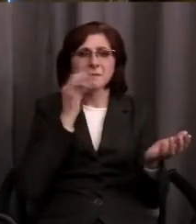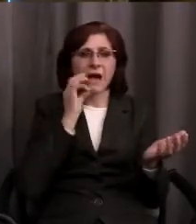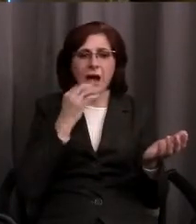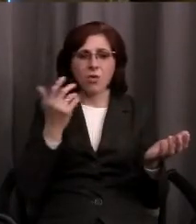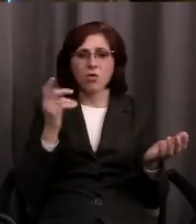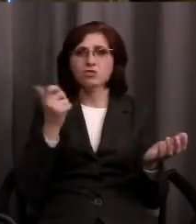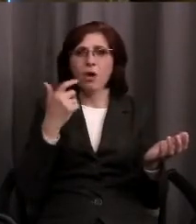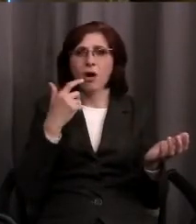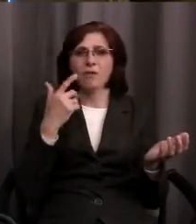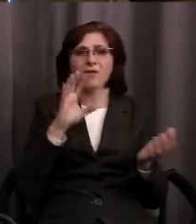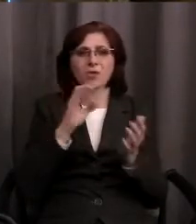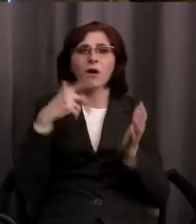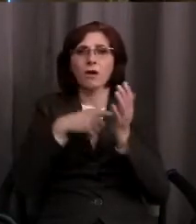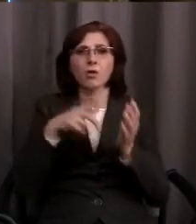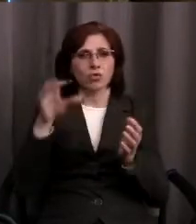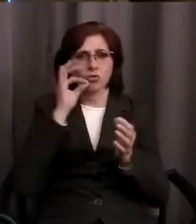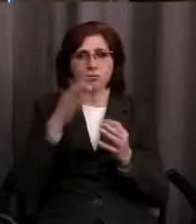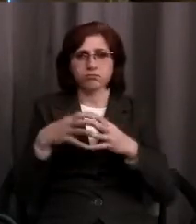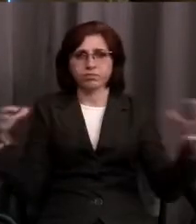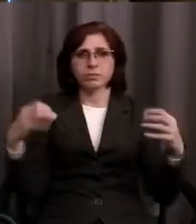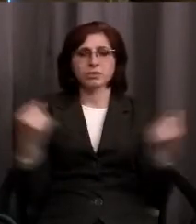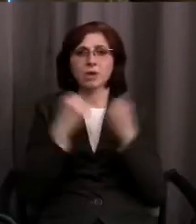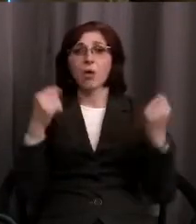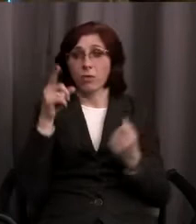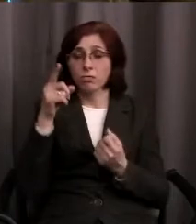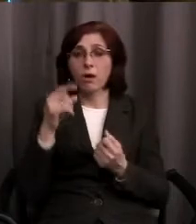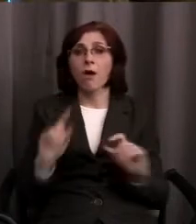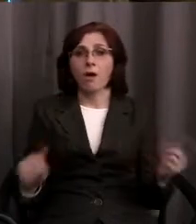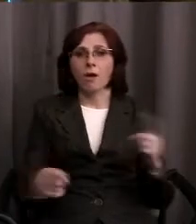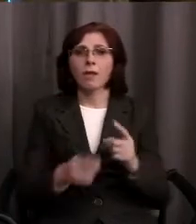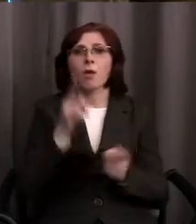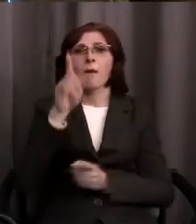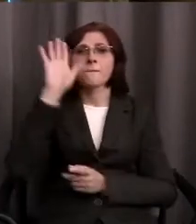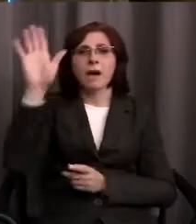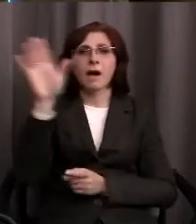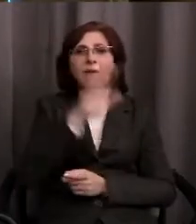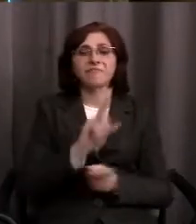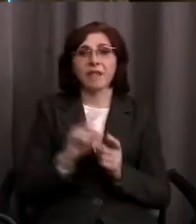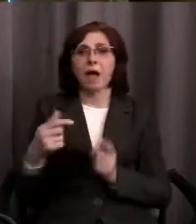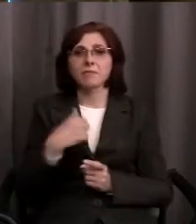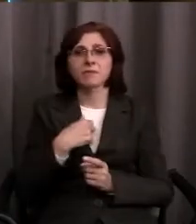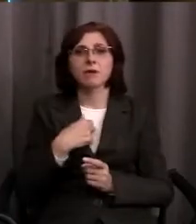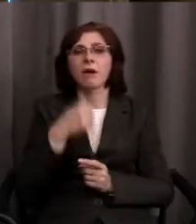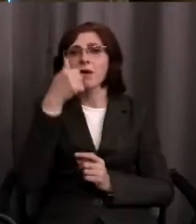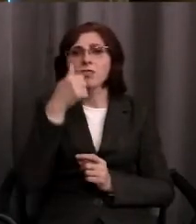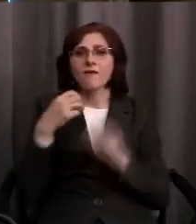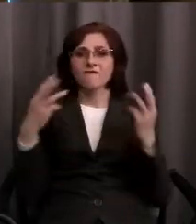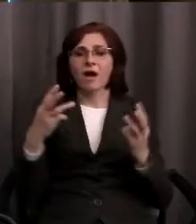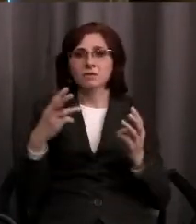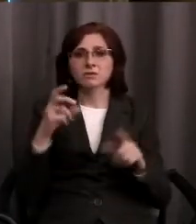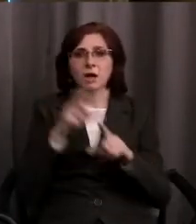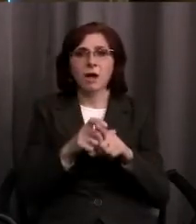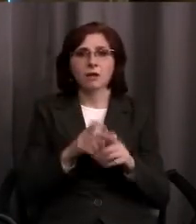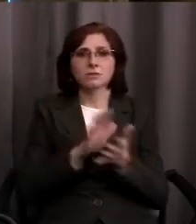Państwu mówi, doskonale prężnie działające. To są organizacje, które mają dla mnie bardzo jedną ważną cechę,